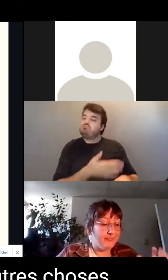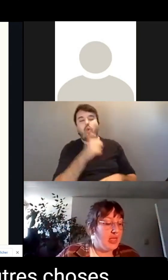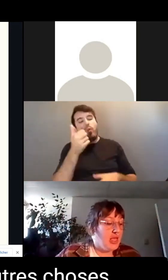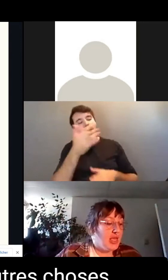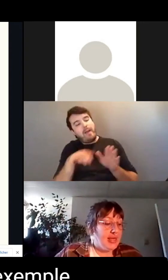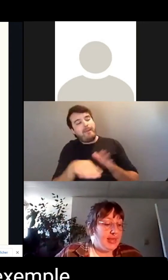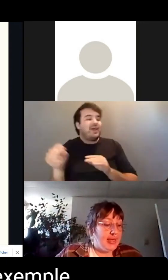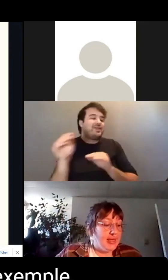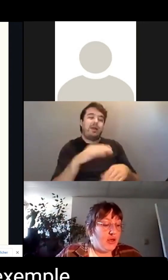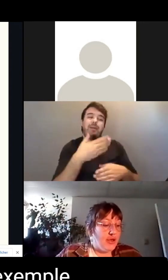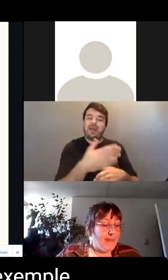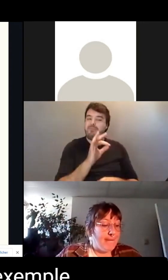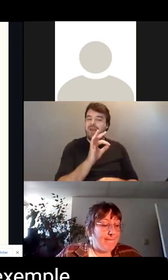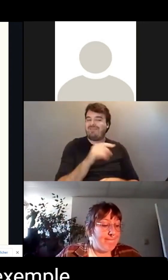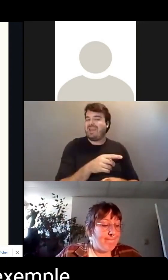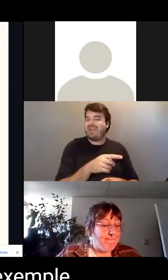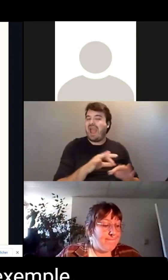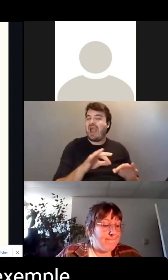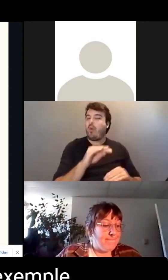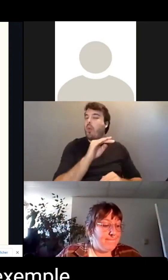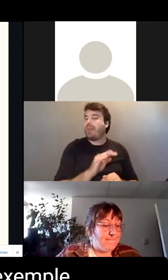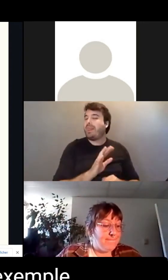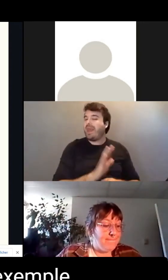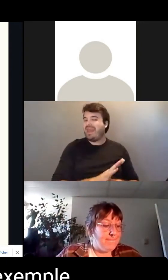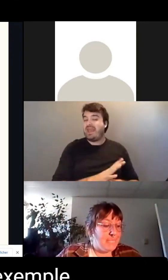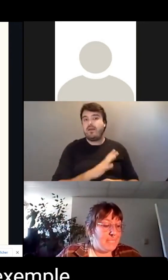nain. Et